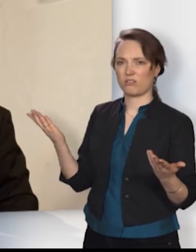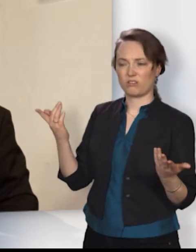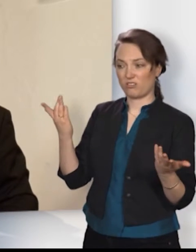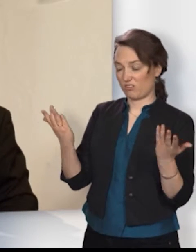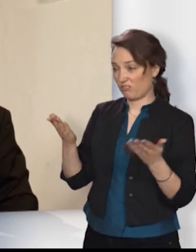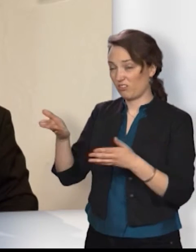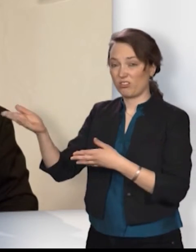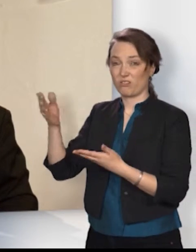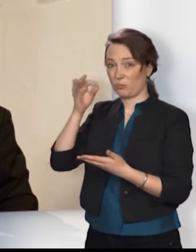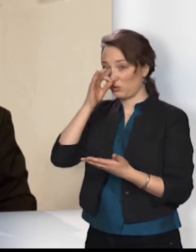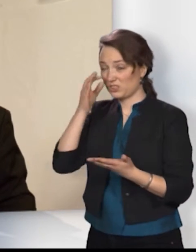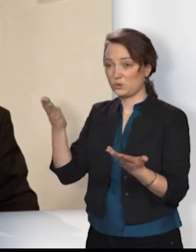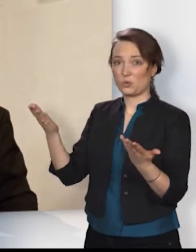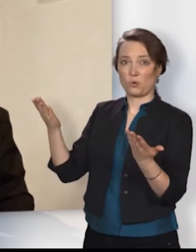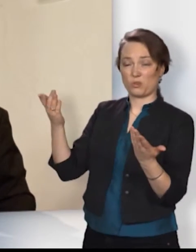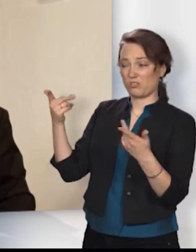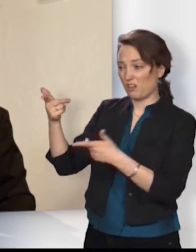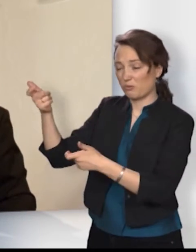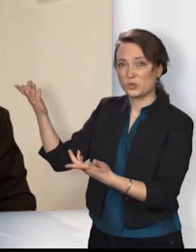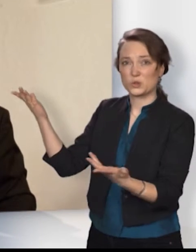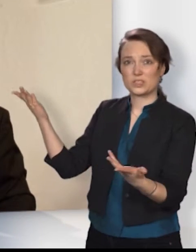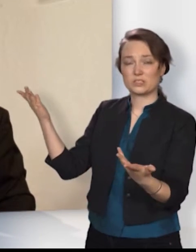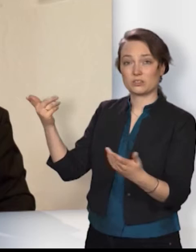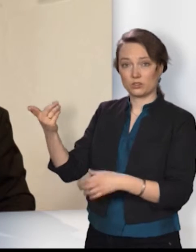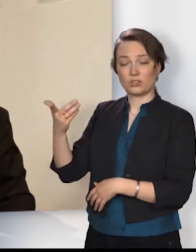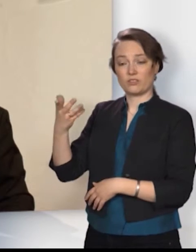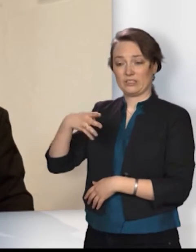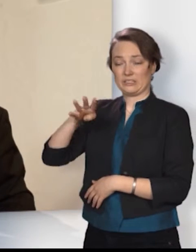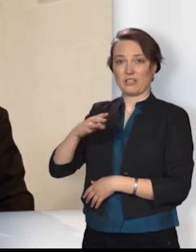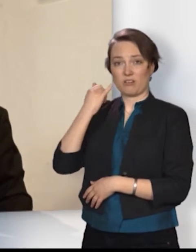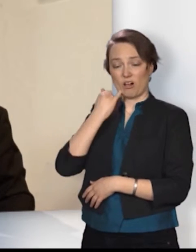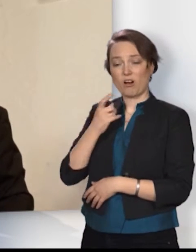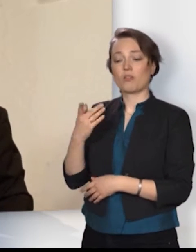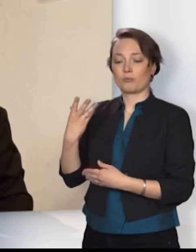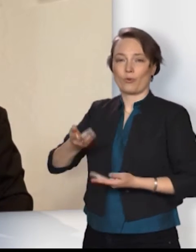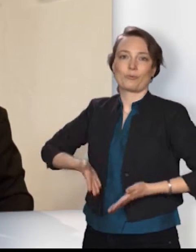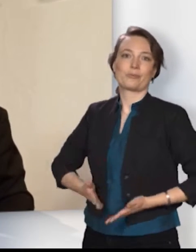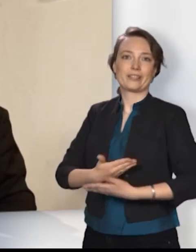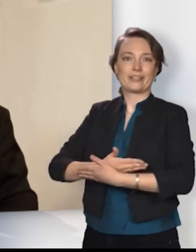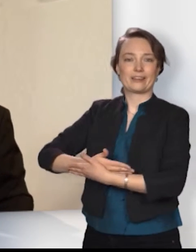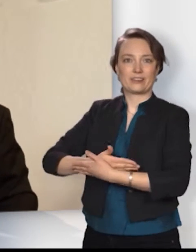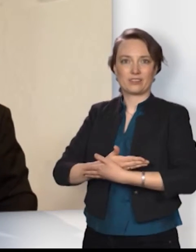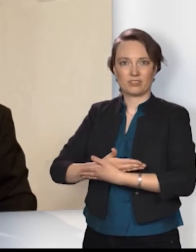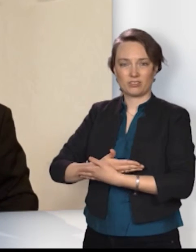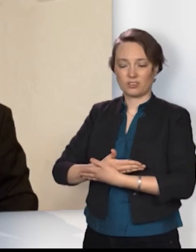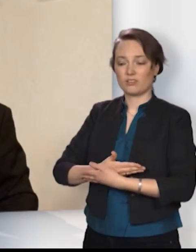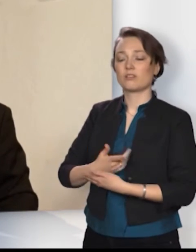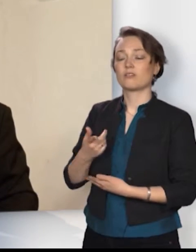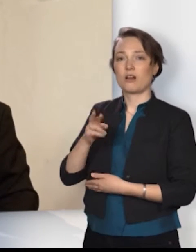Raphael. Luisa wird geschlagen, gedemütigt von Zuhältern, Kriminellen, sogar von der